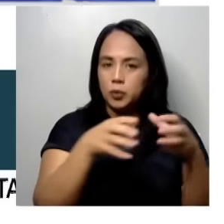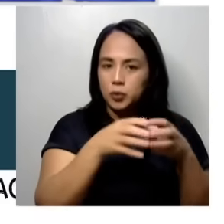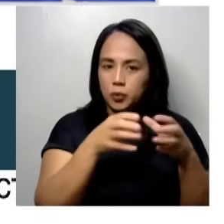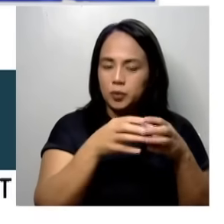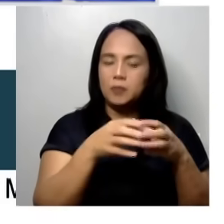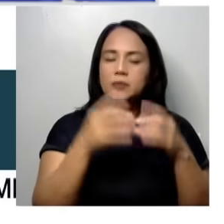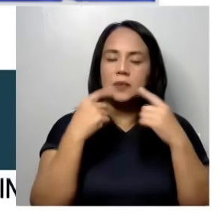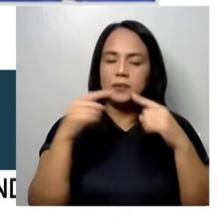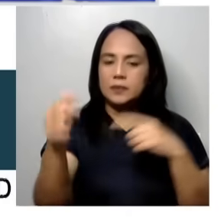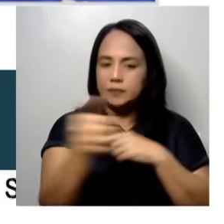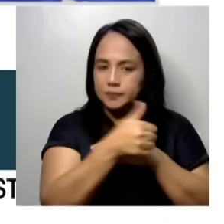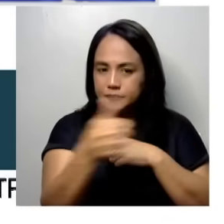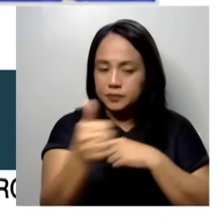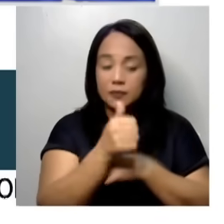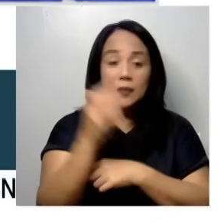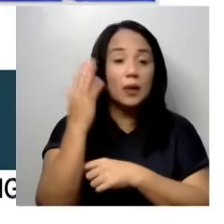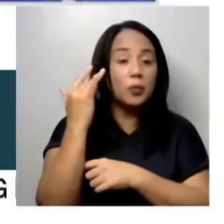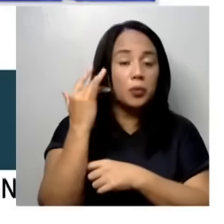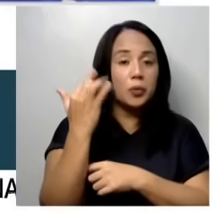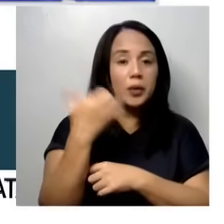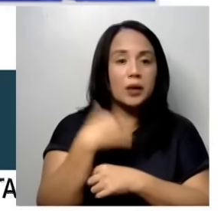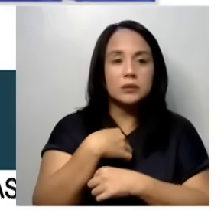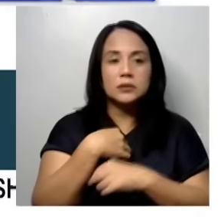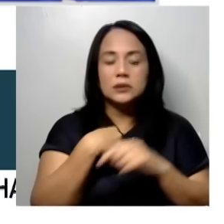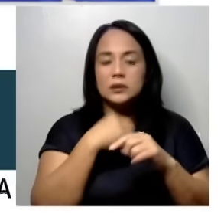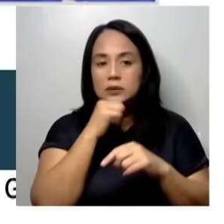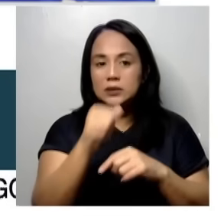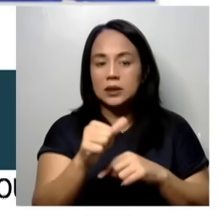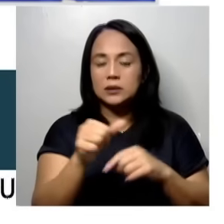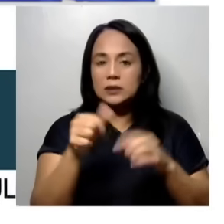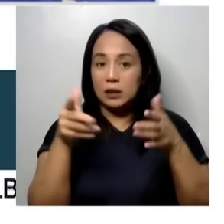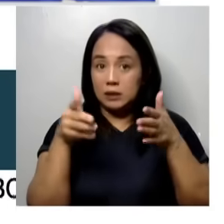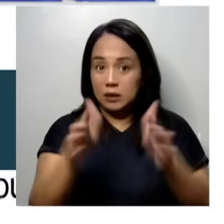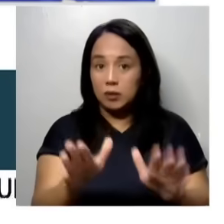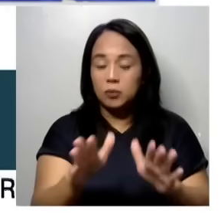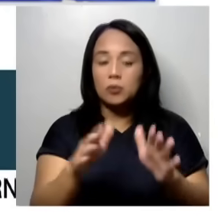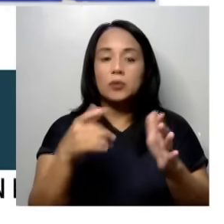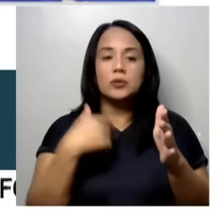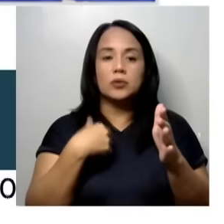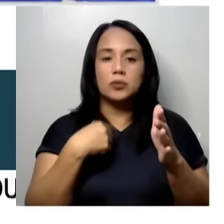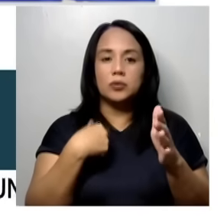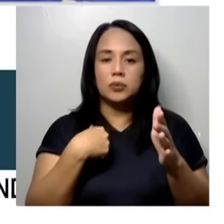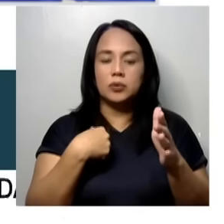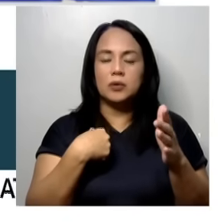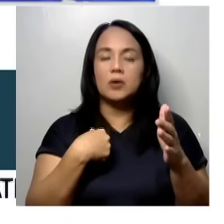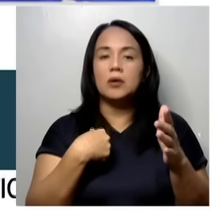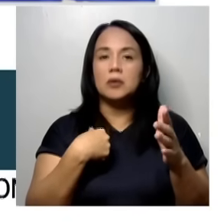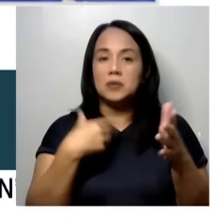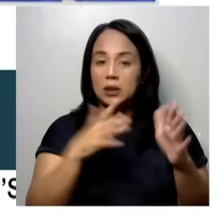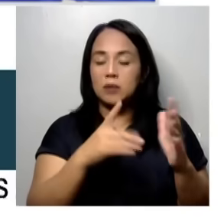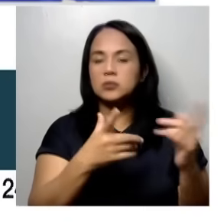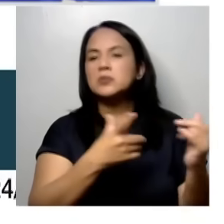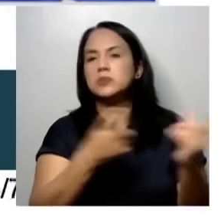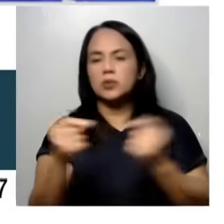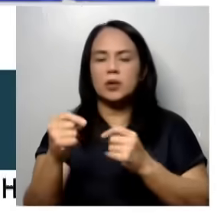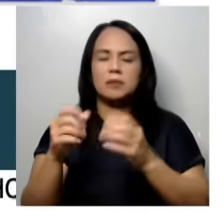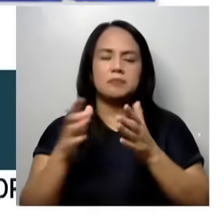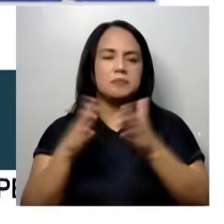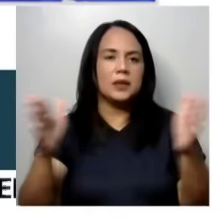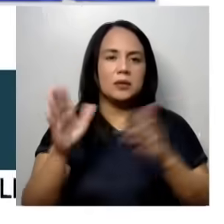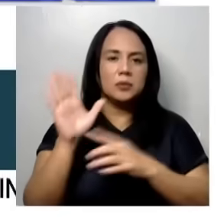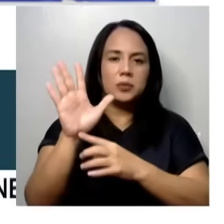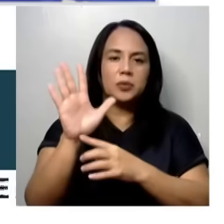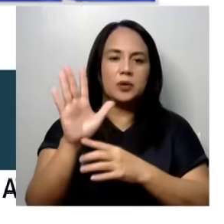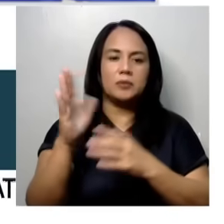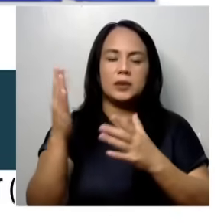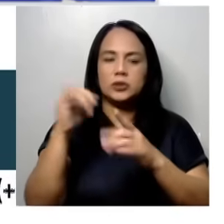transport. Dahil talagang pag hindi nga po tayo pinayagan talaga magdudulot ito ng isang malaking transport crisis ngayong pagpasok ng